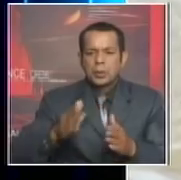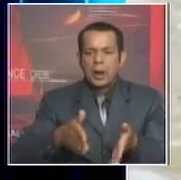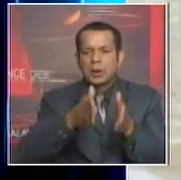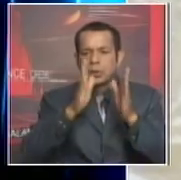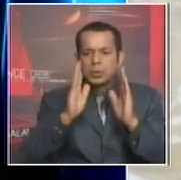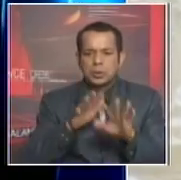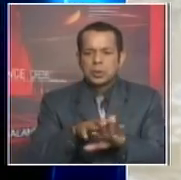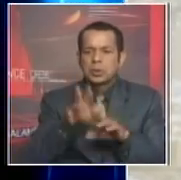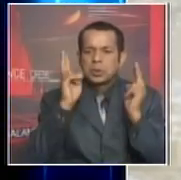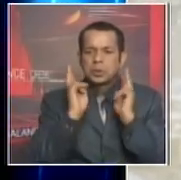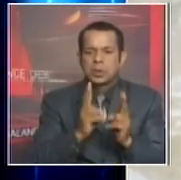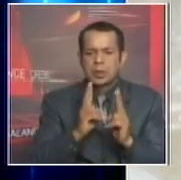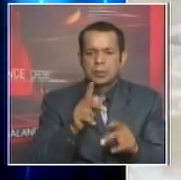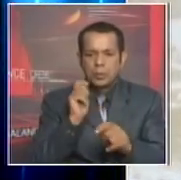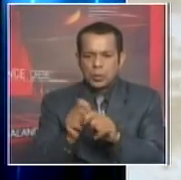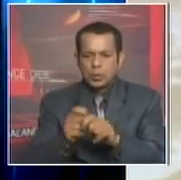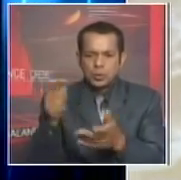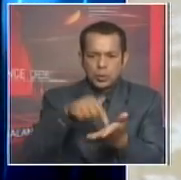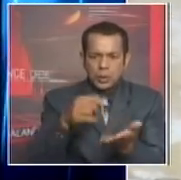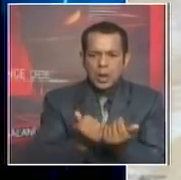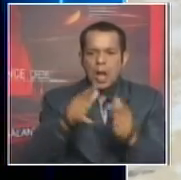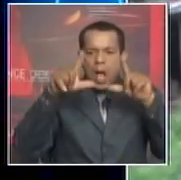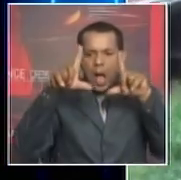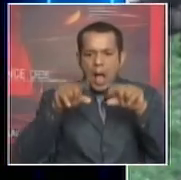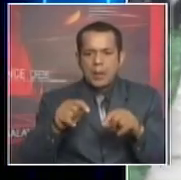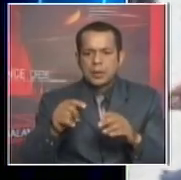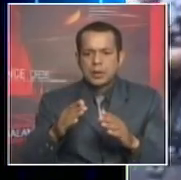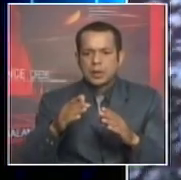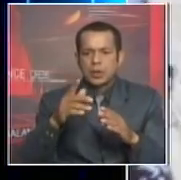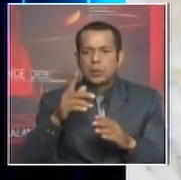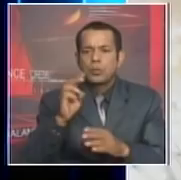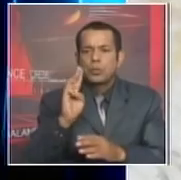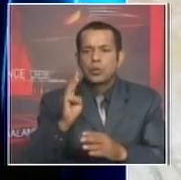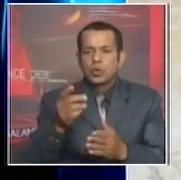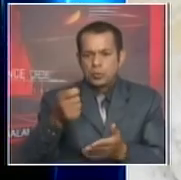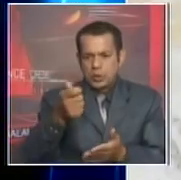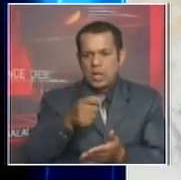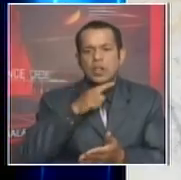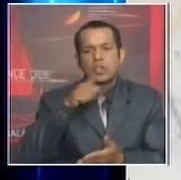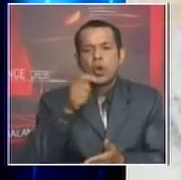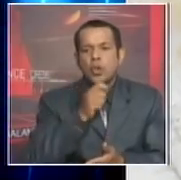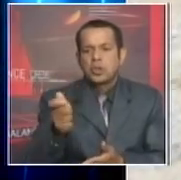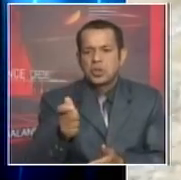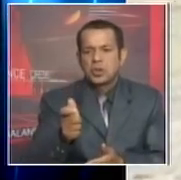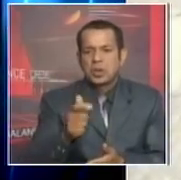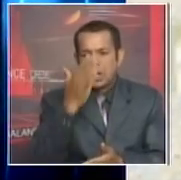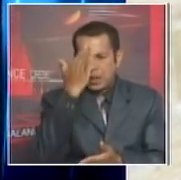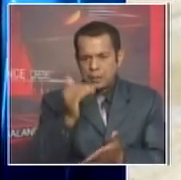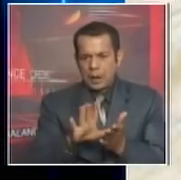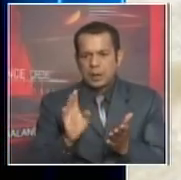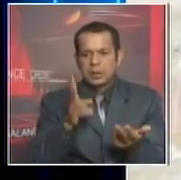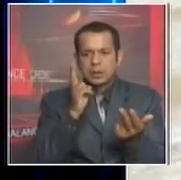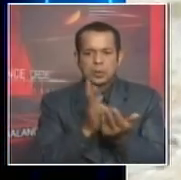छ। निर्माण प्रक्रिया अघि बढाउने तर त्यसका लागि आवश्यक मुआवजा विनियोजन हुन नसक्दा यस्ता समस्या देखिएका छन्।